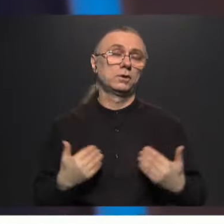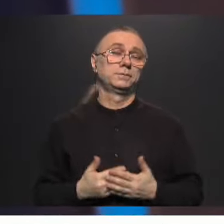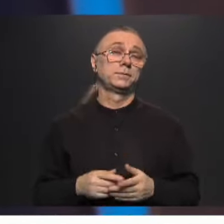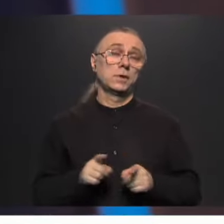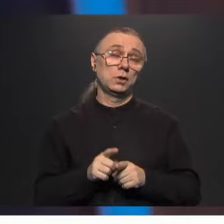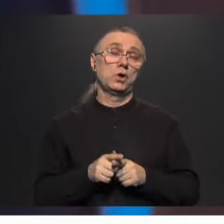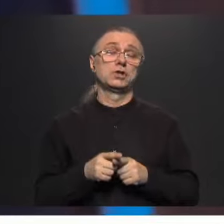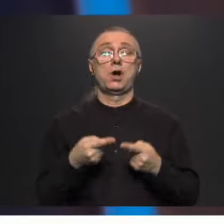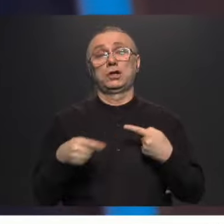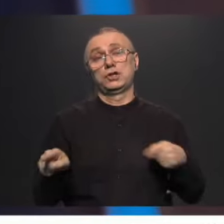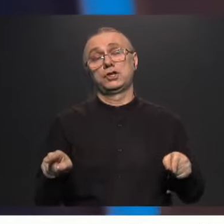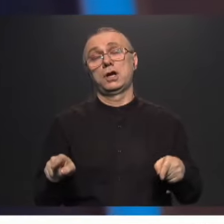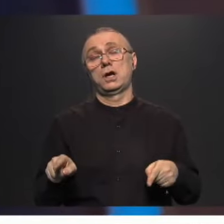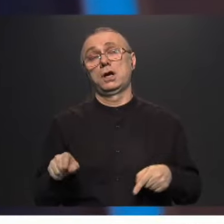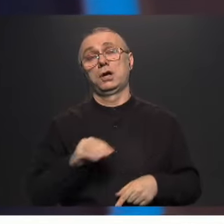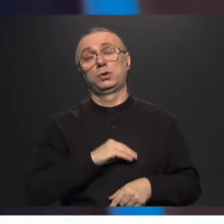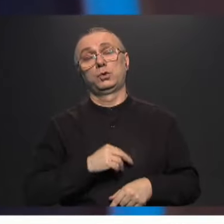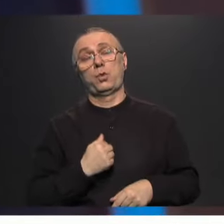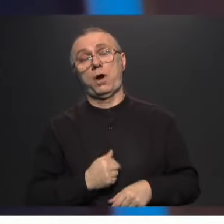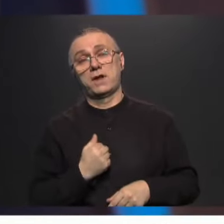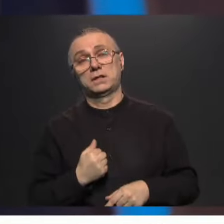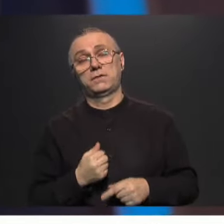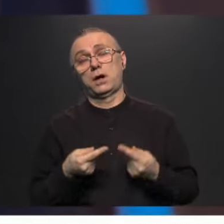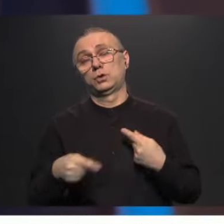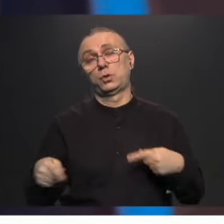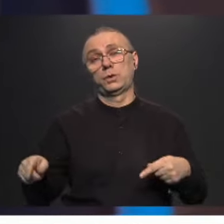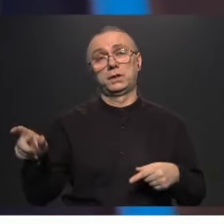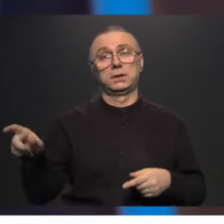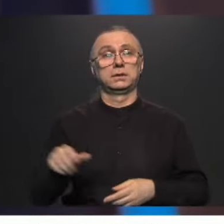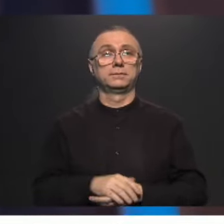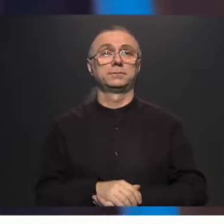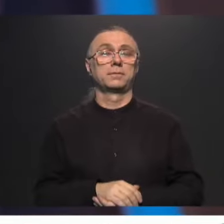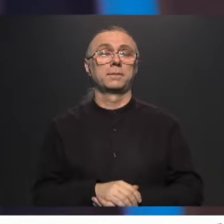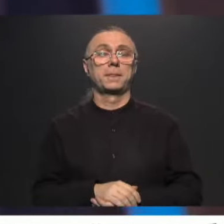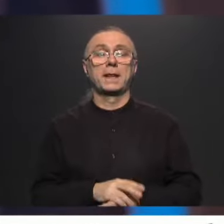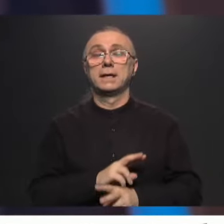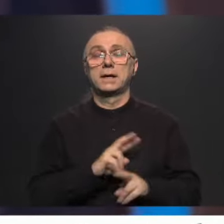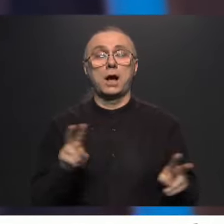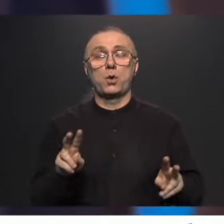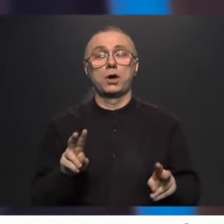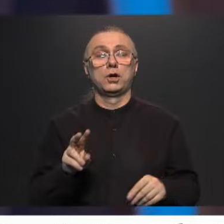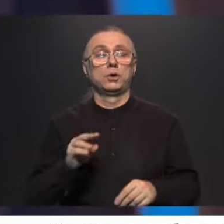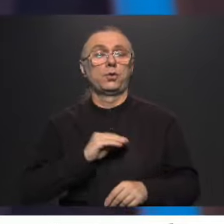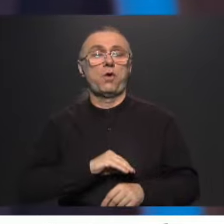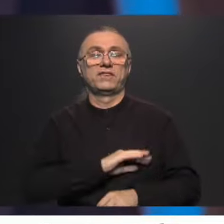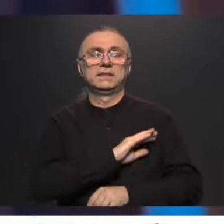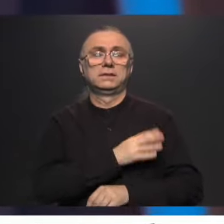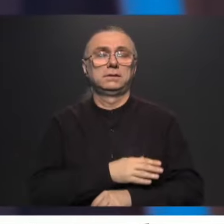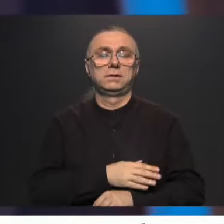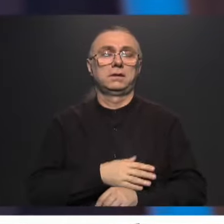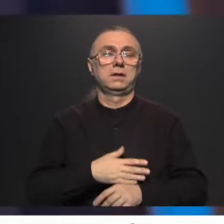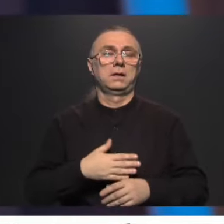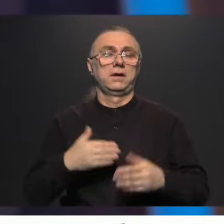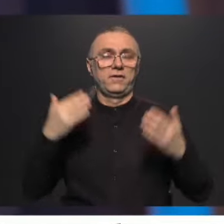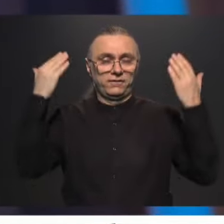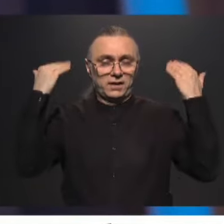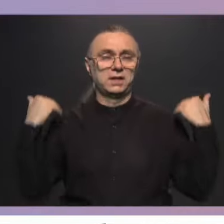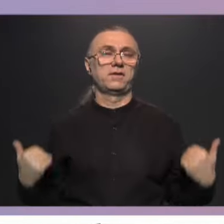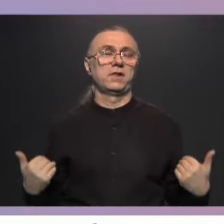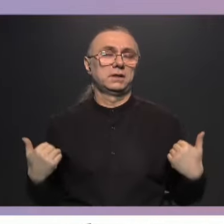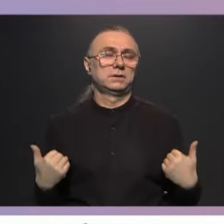от других. Вот. Ни с какой там духовной силой Самсона и физической в длинных волосах я не